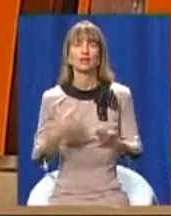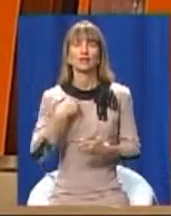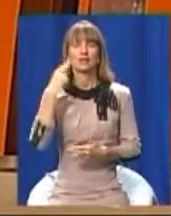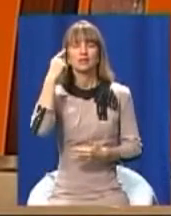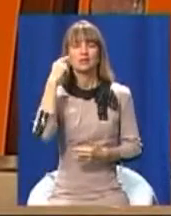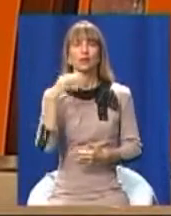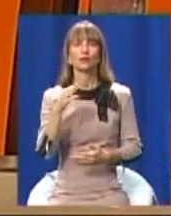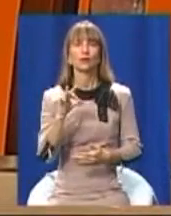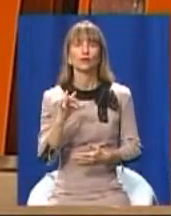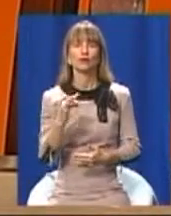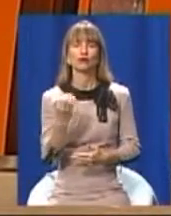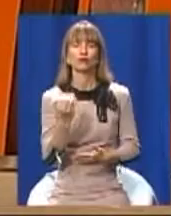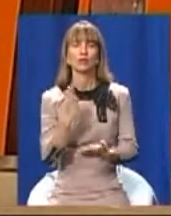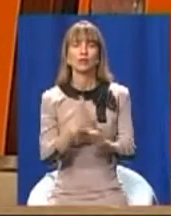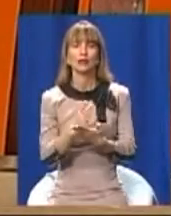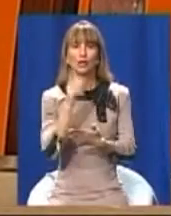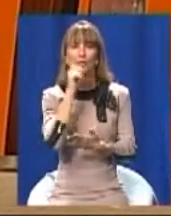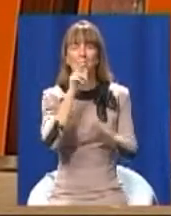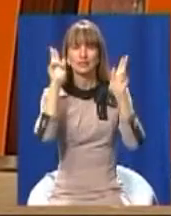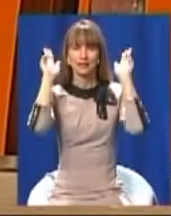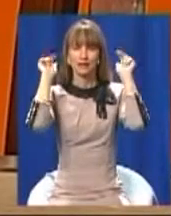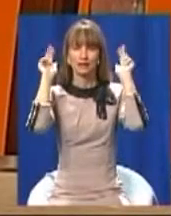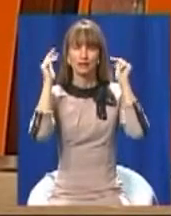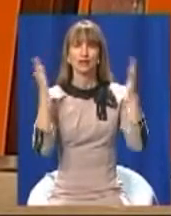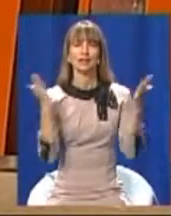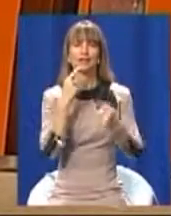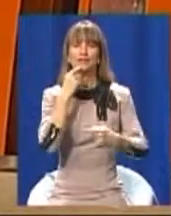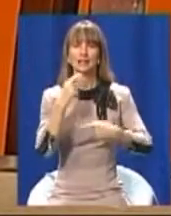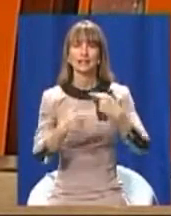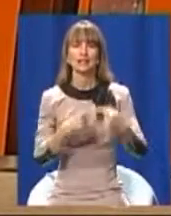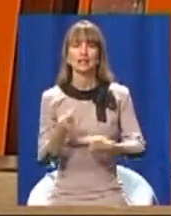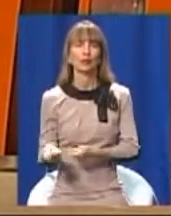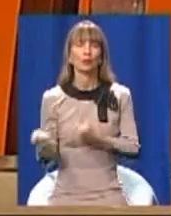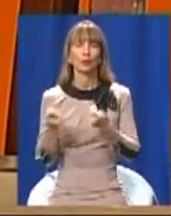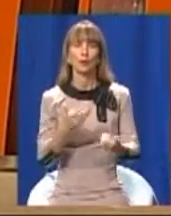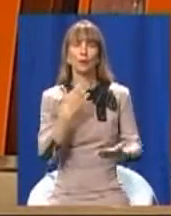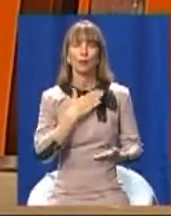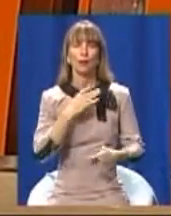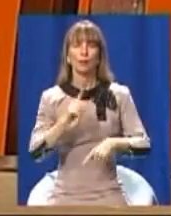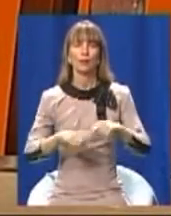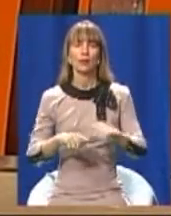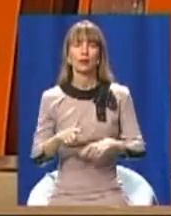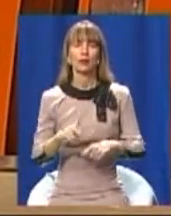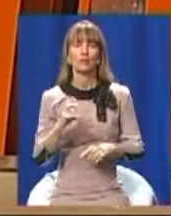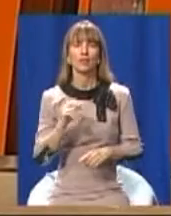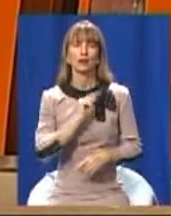то ще є маленький зайчик, який завжди приносив моїм батькам на роботу